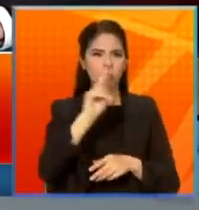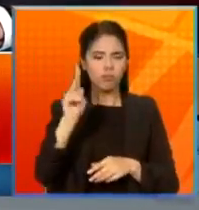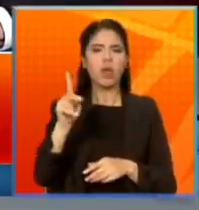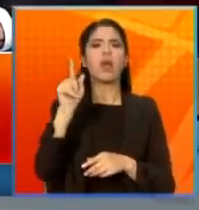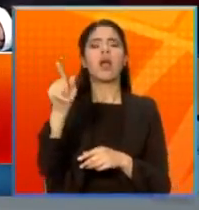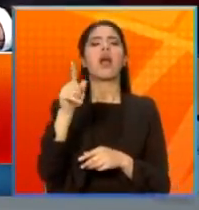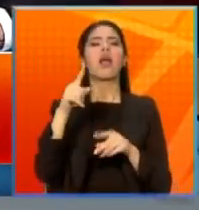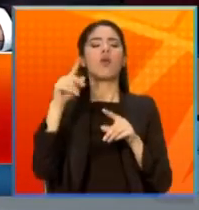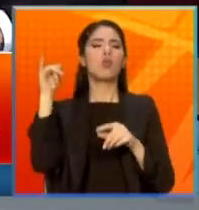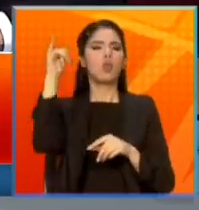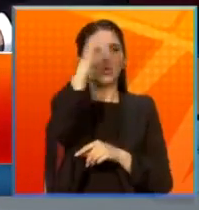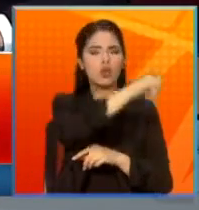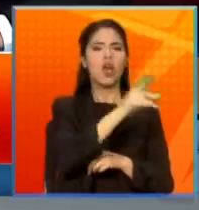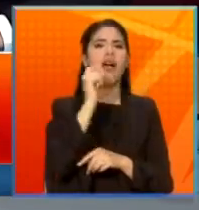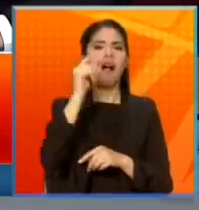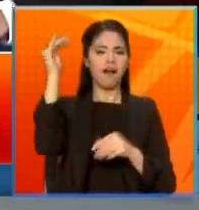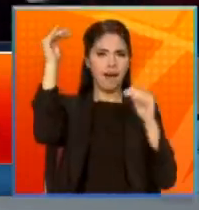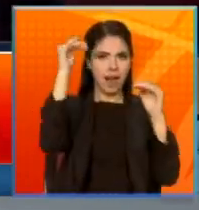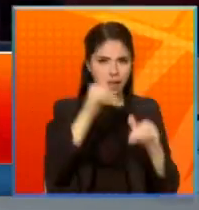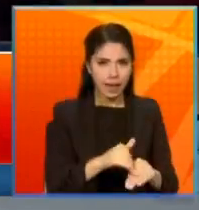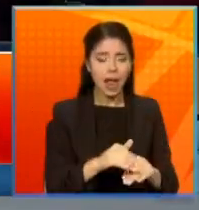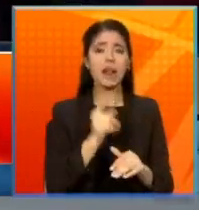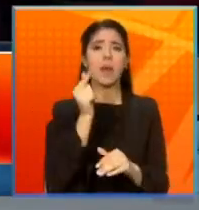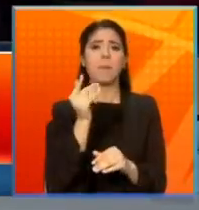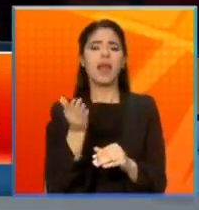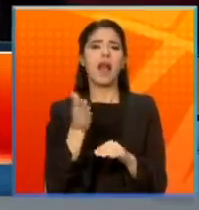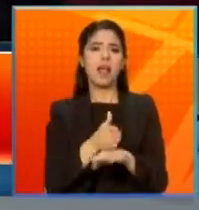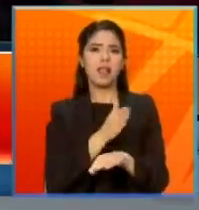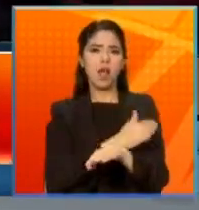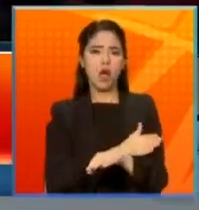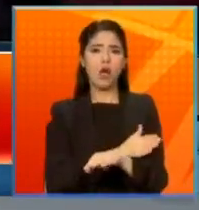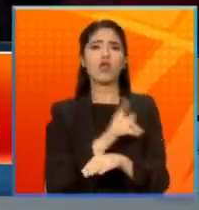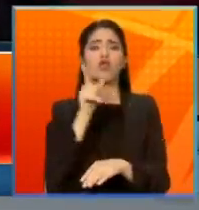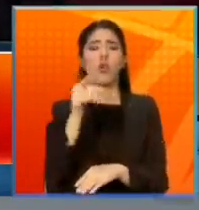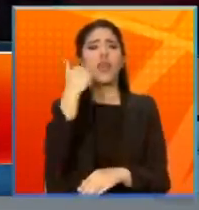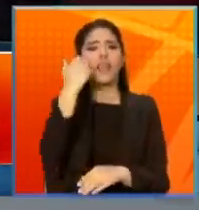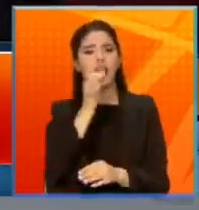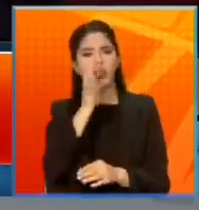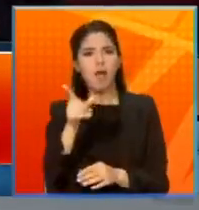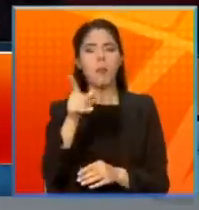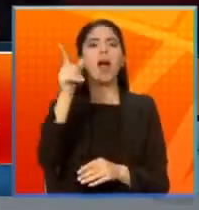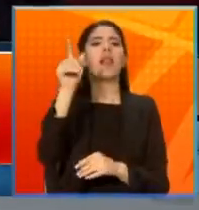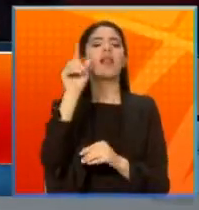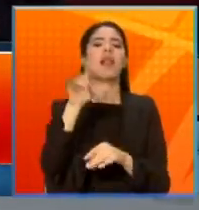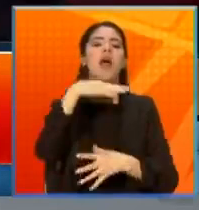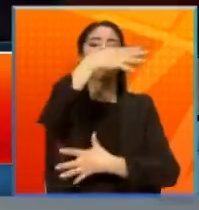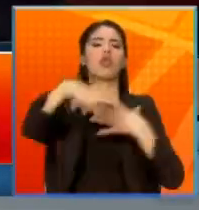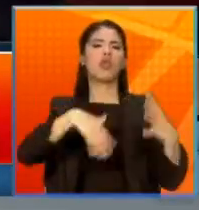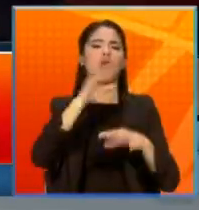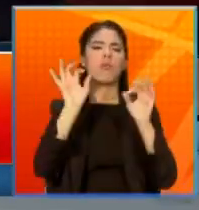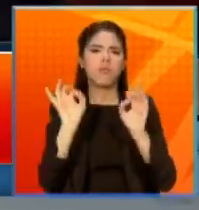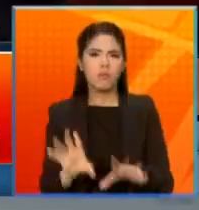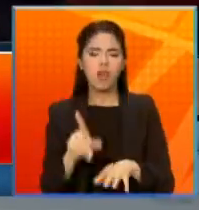TK-879 sefer sayılı uçak Ankara'ya indi. Az önce de sözünü ettiğim yalan haberler tam da işte tam o sırada dolaşıma